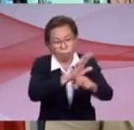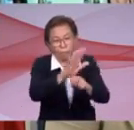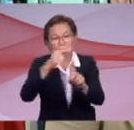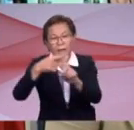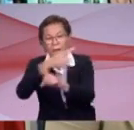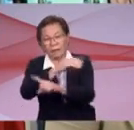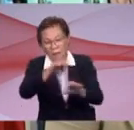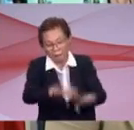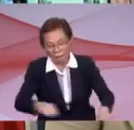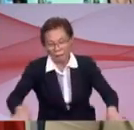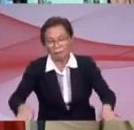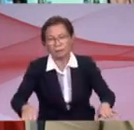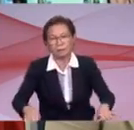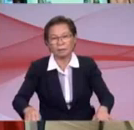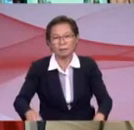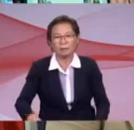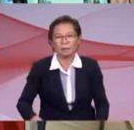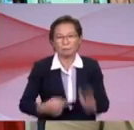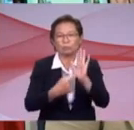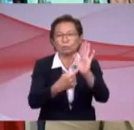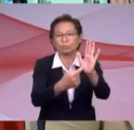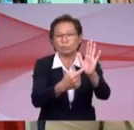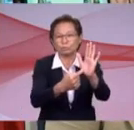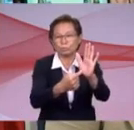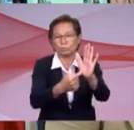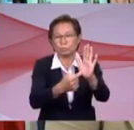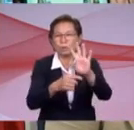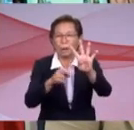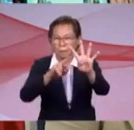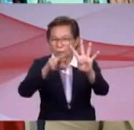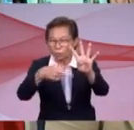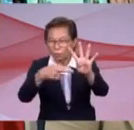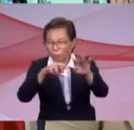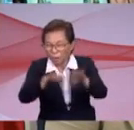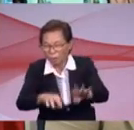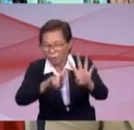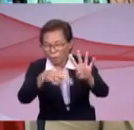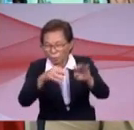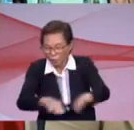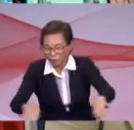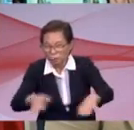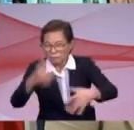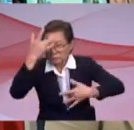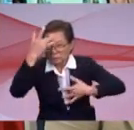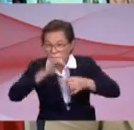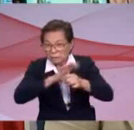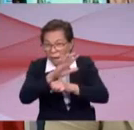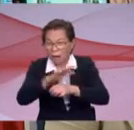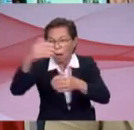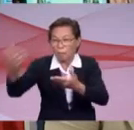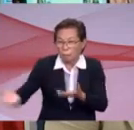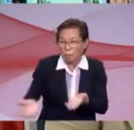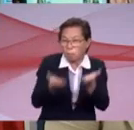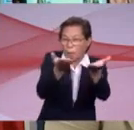kalangan kanak-kanak yang mana data KKM sebelum ni menunjukkan lebih 4,000 kanak-kanak dijangkiti. Jadi adakah KKM akan bawa ke dalam mesyuarat